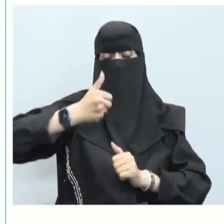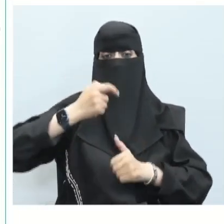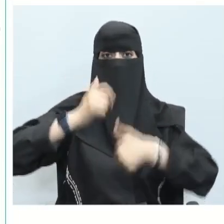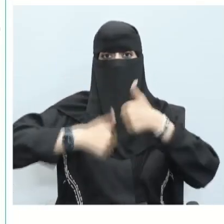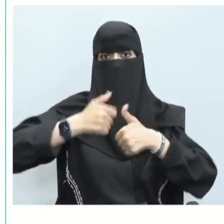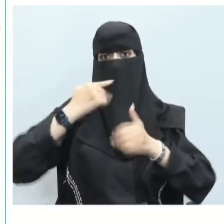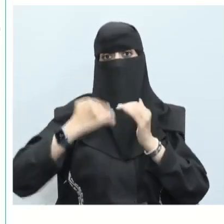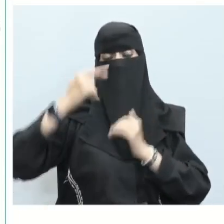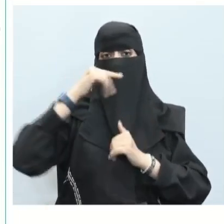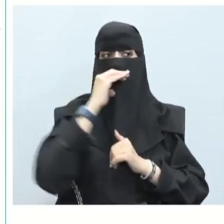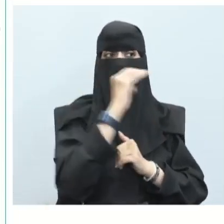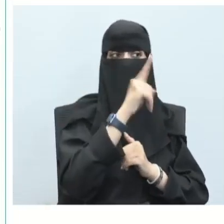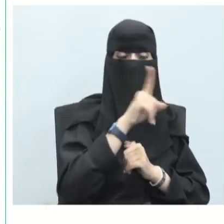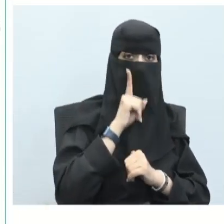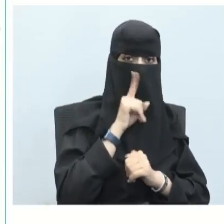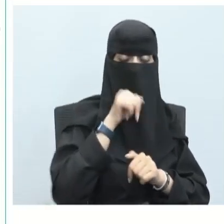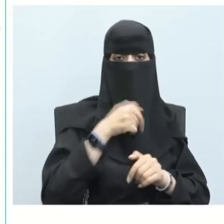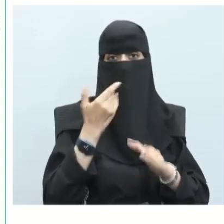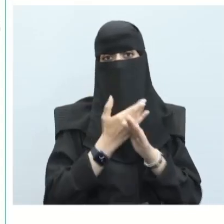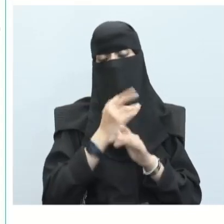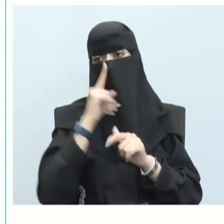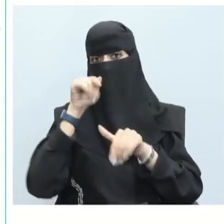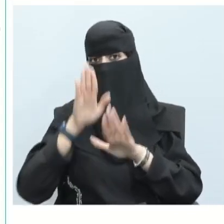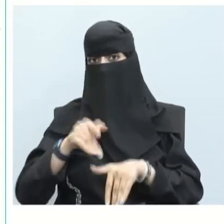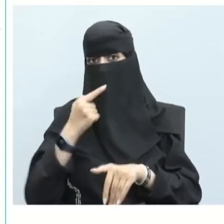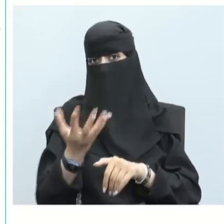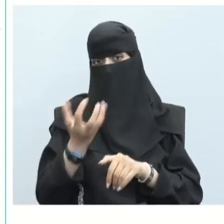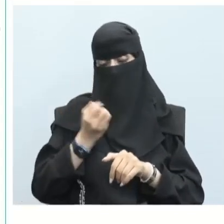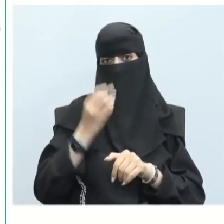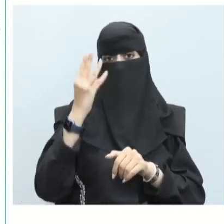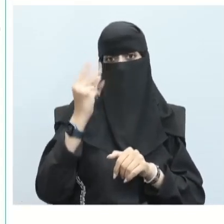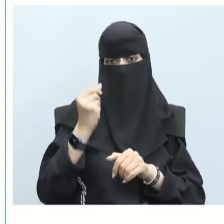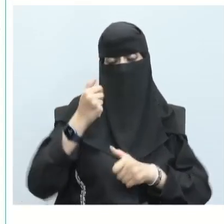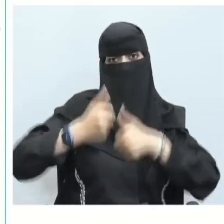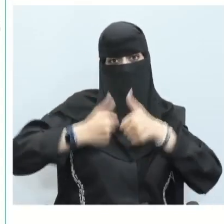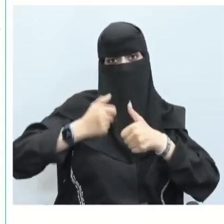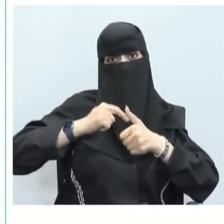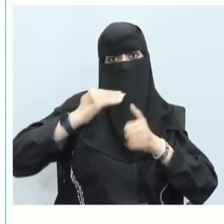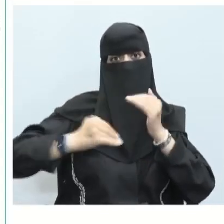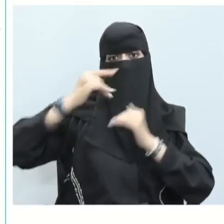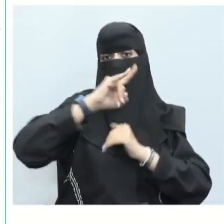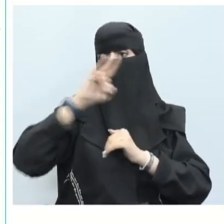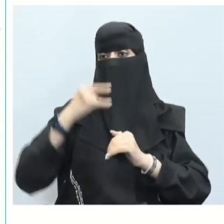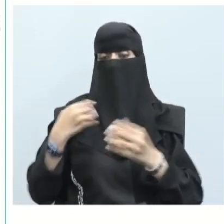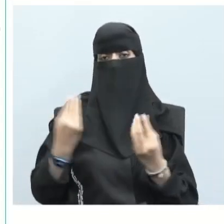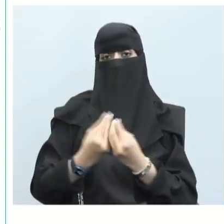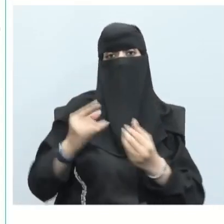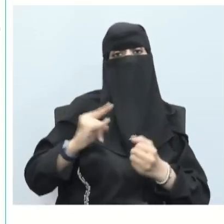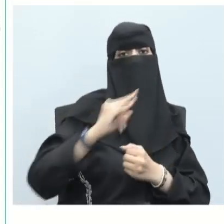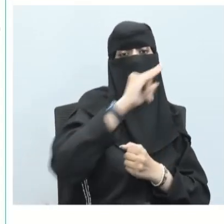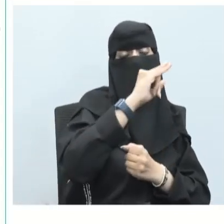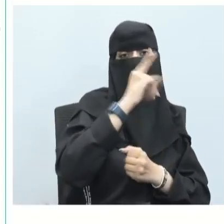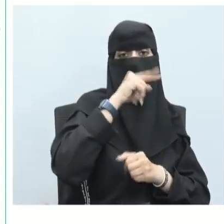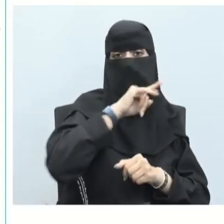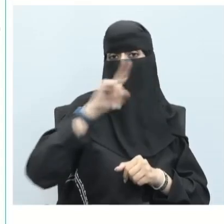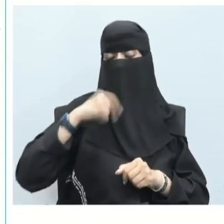الاختبار فتجيب لانك ان لم تحصل على درجات مرتفعه لن تسافر معنا ولن